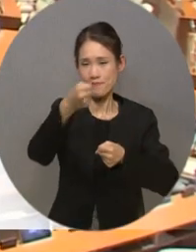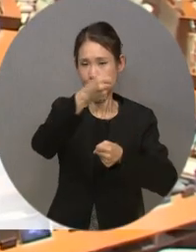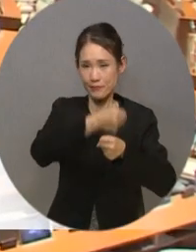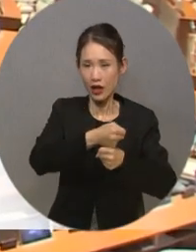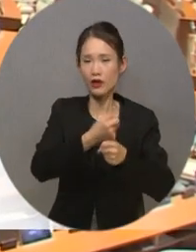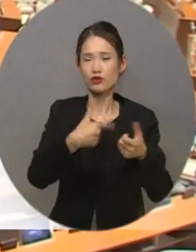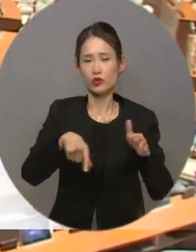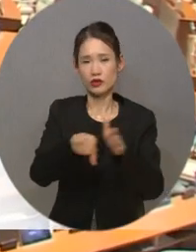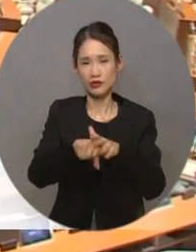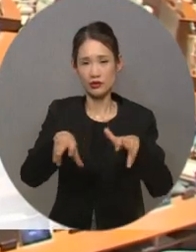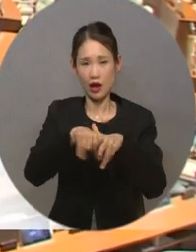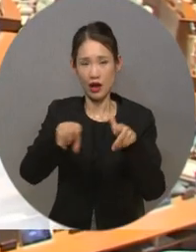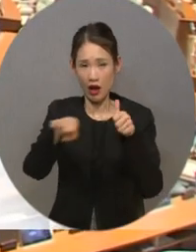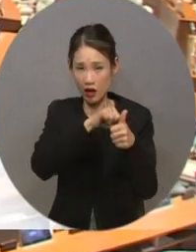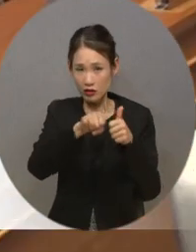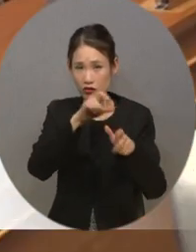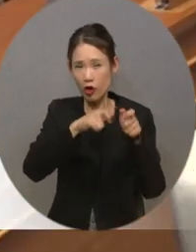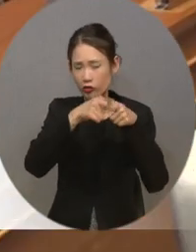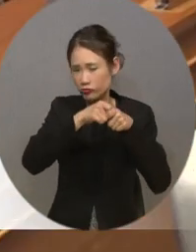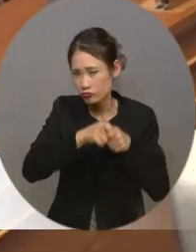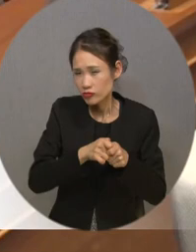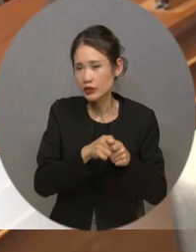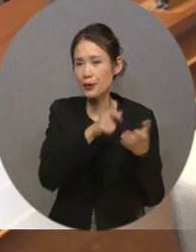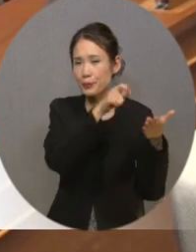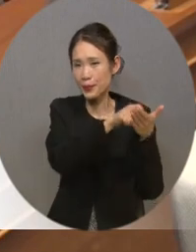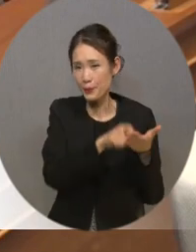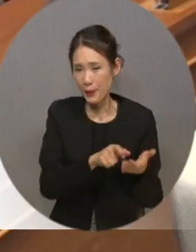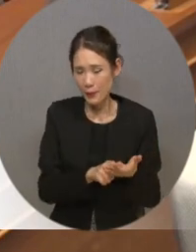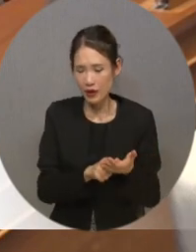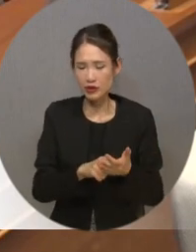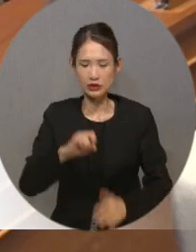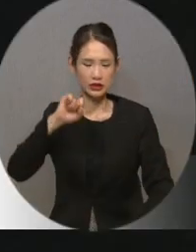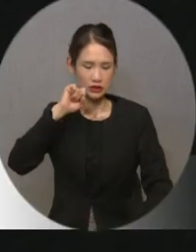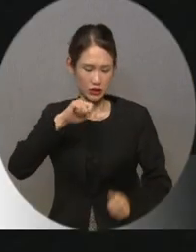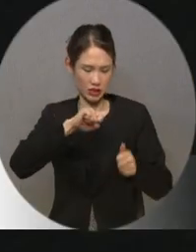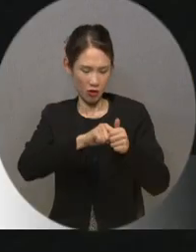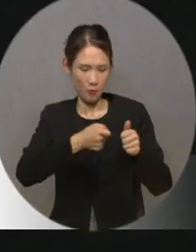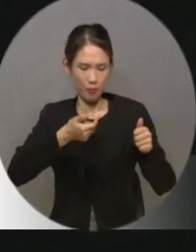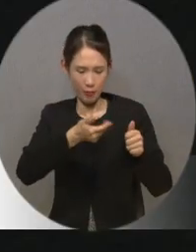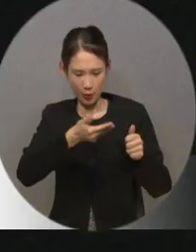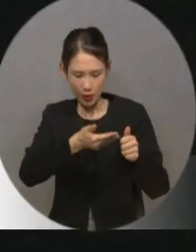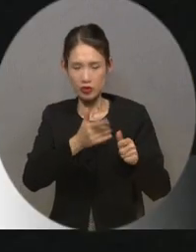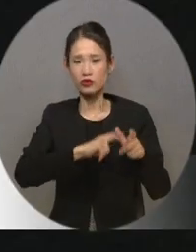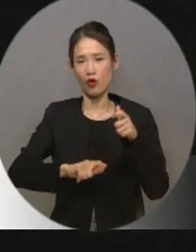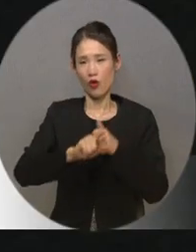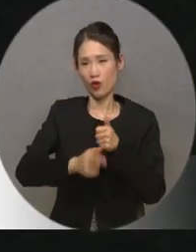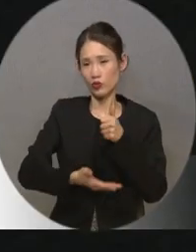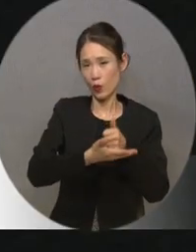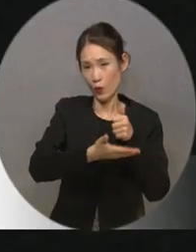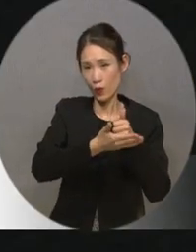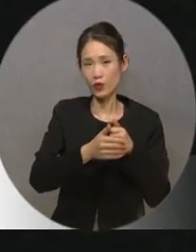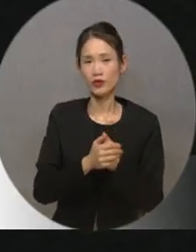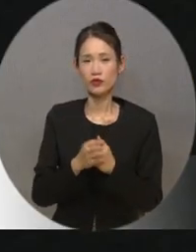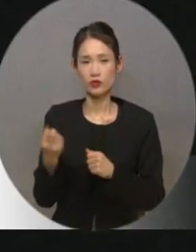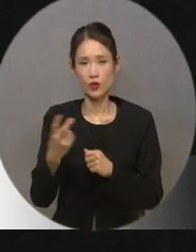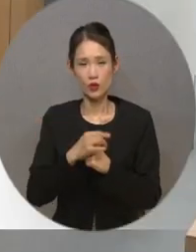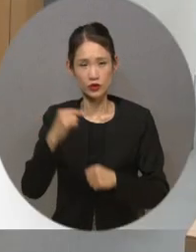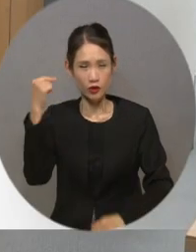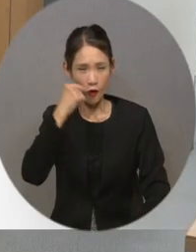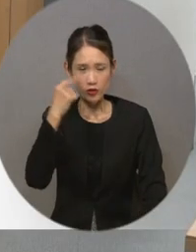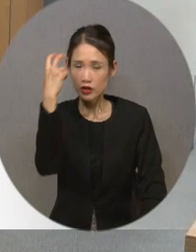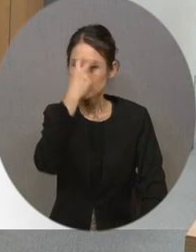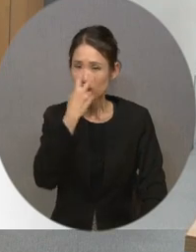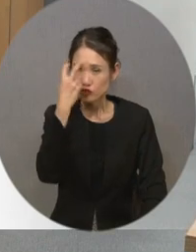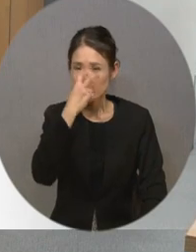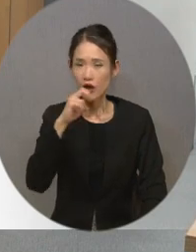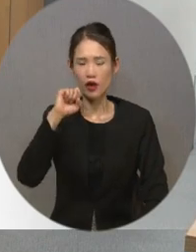범죄에 해당하는 행위를 구체적으로 명시해 처벌의 실효성을 도모하고 법무부가 장애인 학대에 대한 철저한 수사와